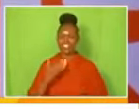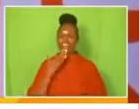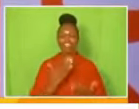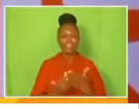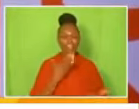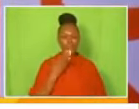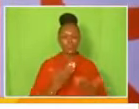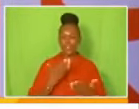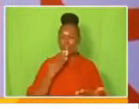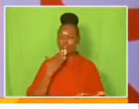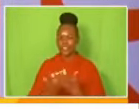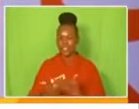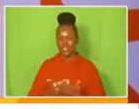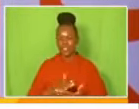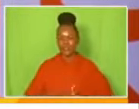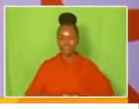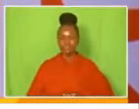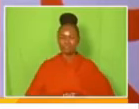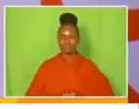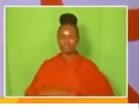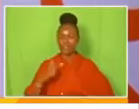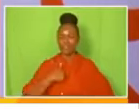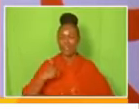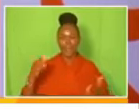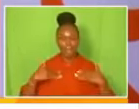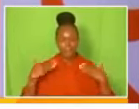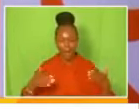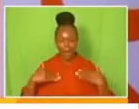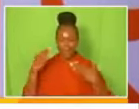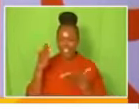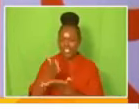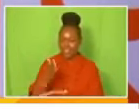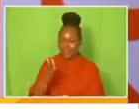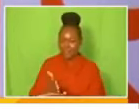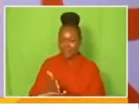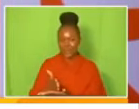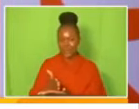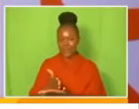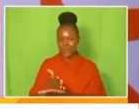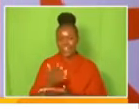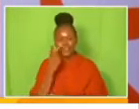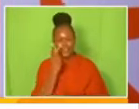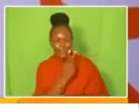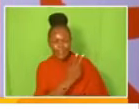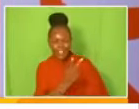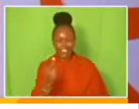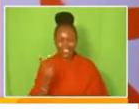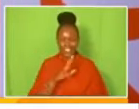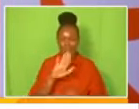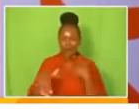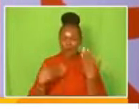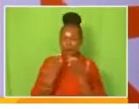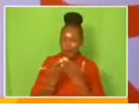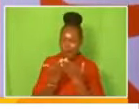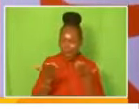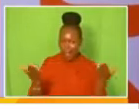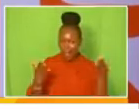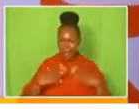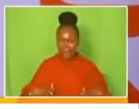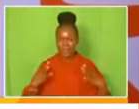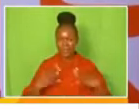asanteni sana. Nina furaha tele kuona kama hii kumbi